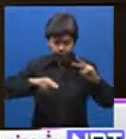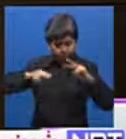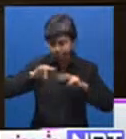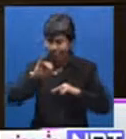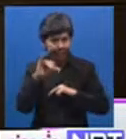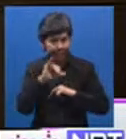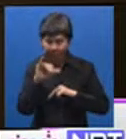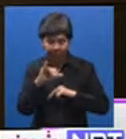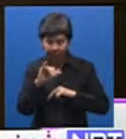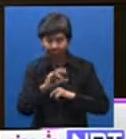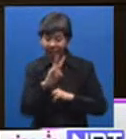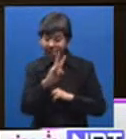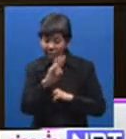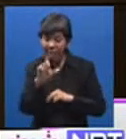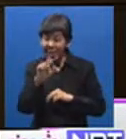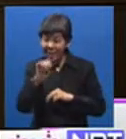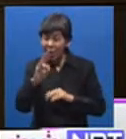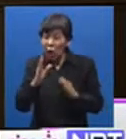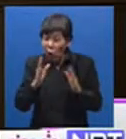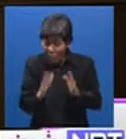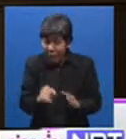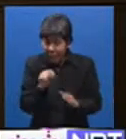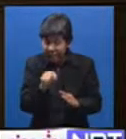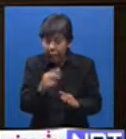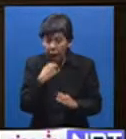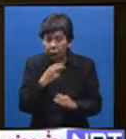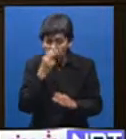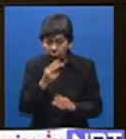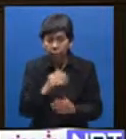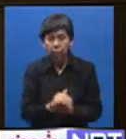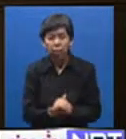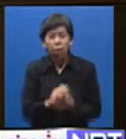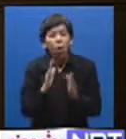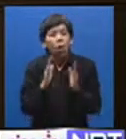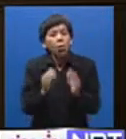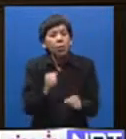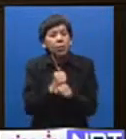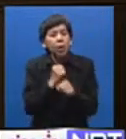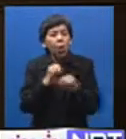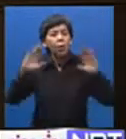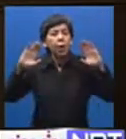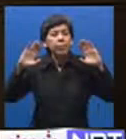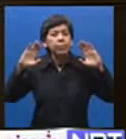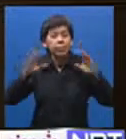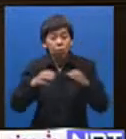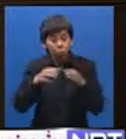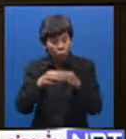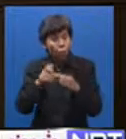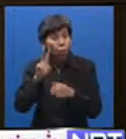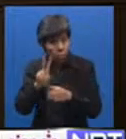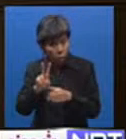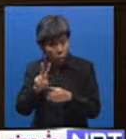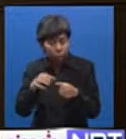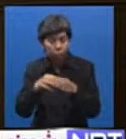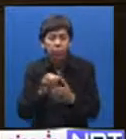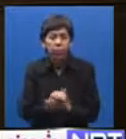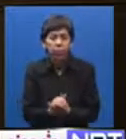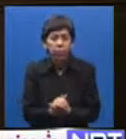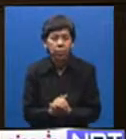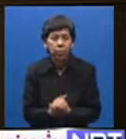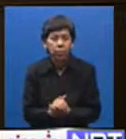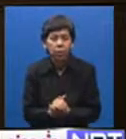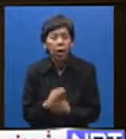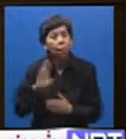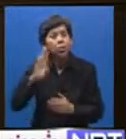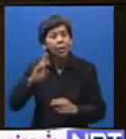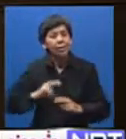ครับ727คนตรงนี้เนี่ยซึ่งเป็นเจ้าหน้าที่ของรัฐกลุ่มที่2คือกลุ่มเ